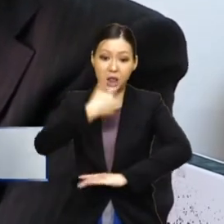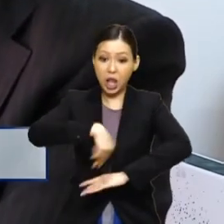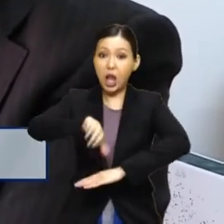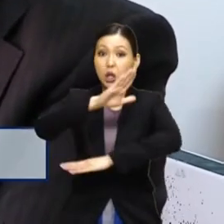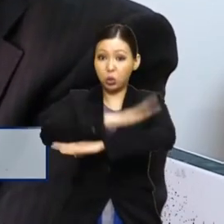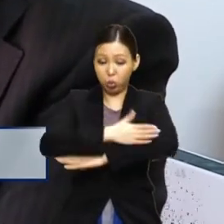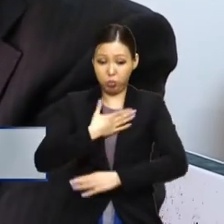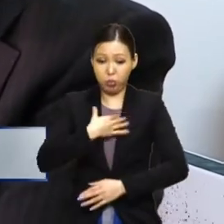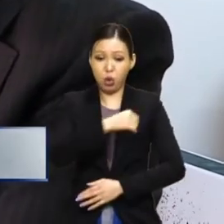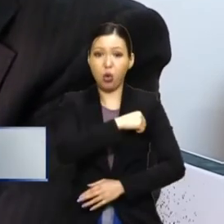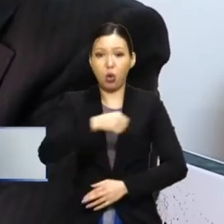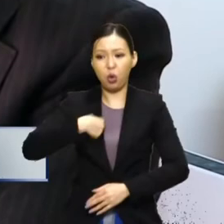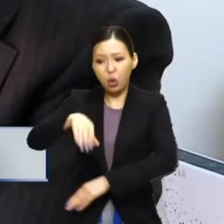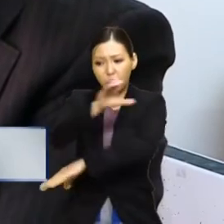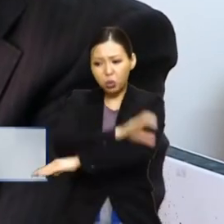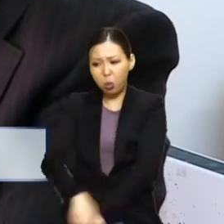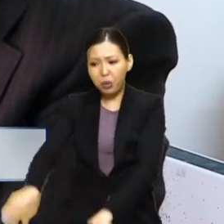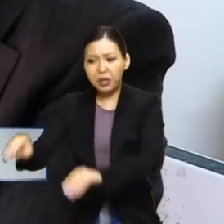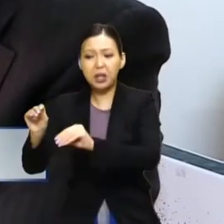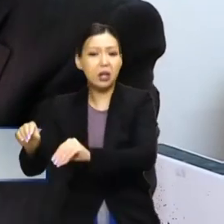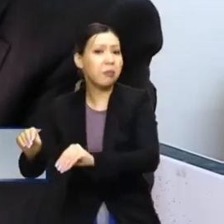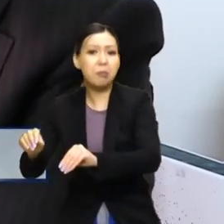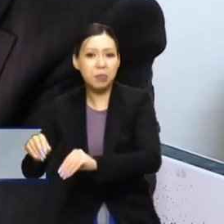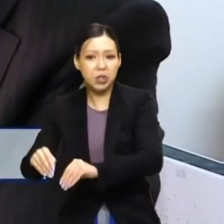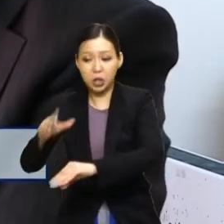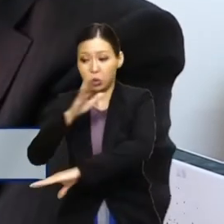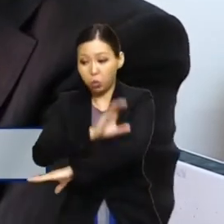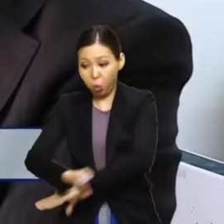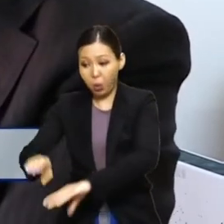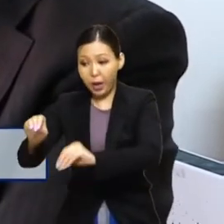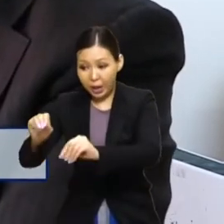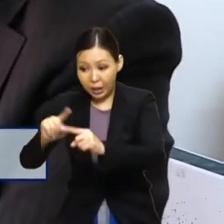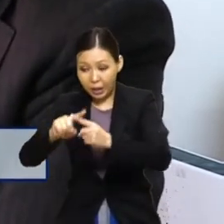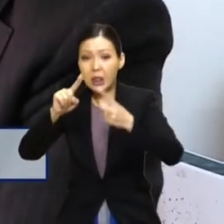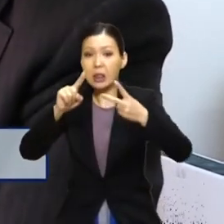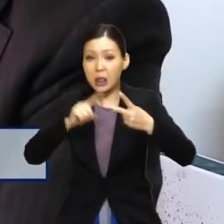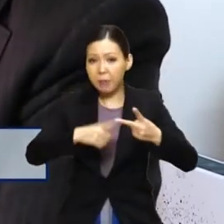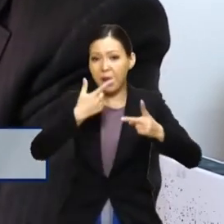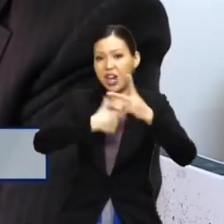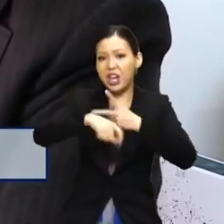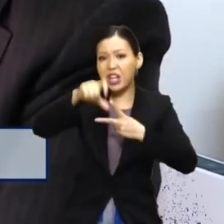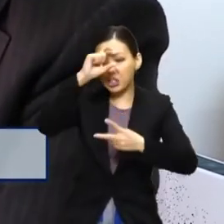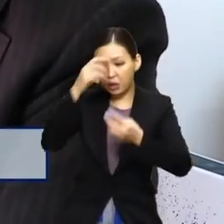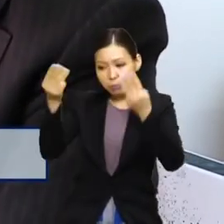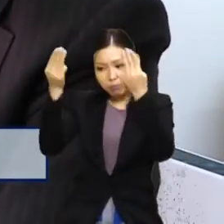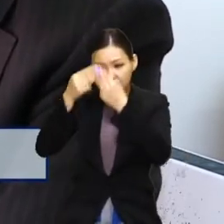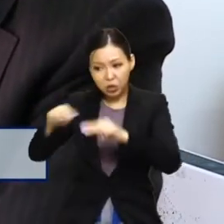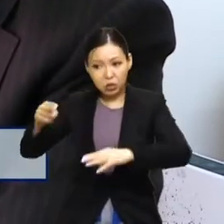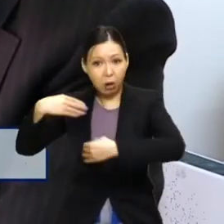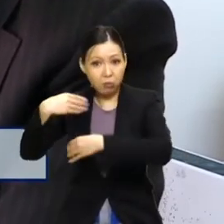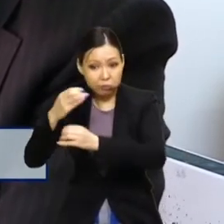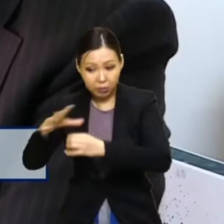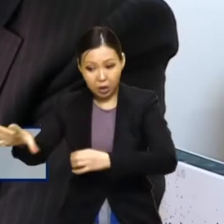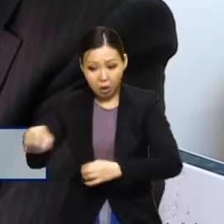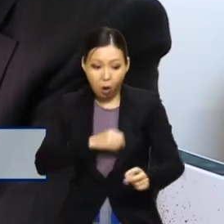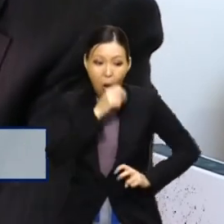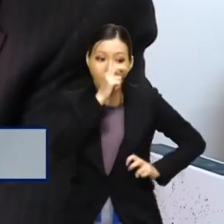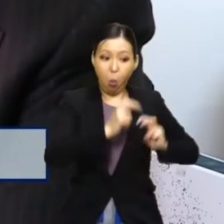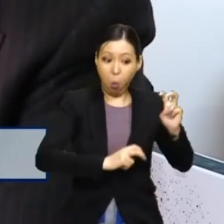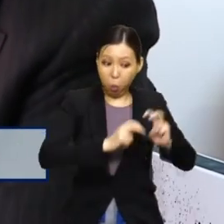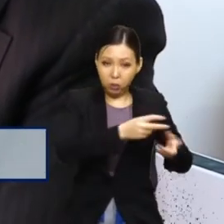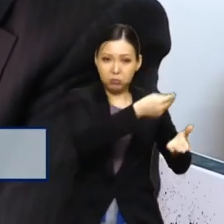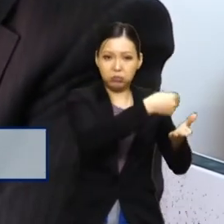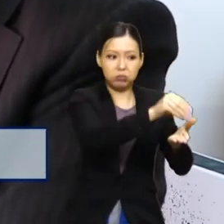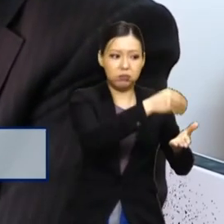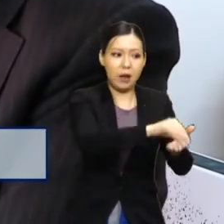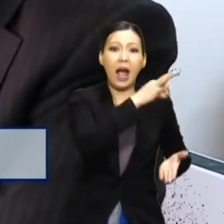хийдэг институт биш. Их сургууль бол эрдэмтэн хэмжээ хийгээд тэрийгэн одоо үйлдвэрлүүлэгчдгээ нэвтрүүлээд тэнчэнээс ашиг олдог. А